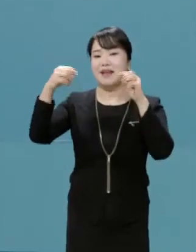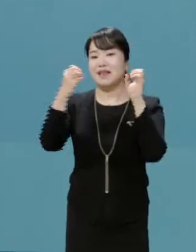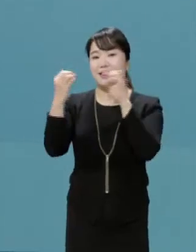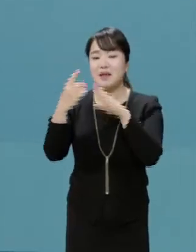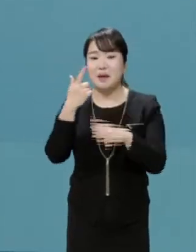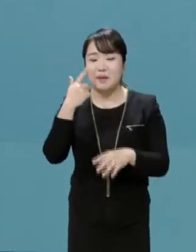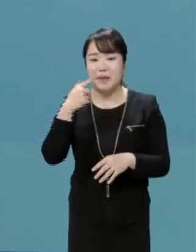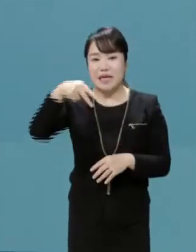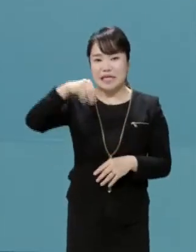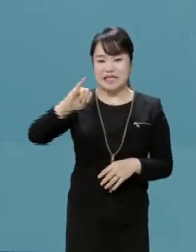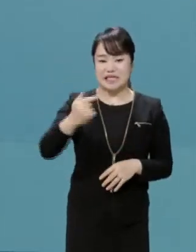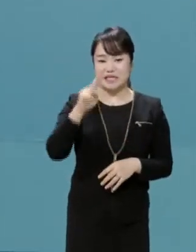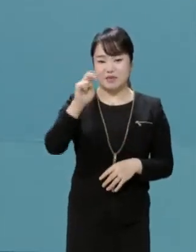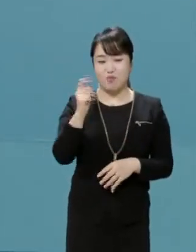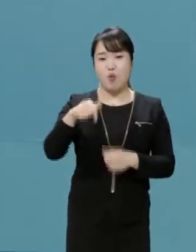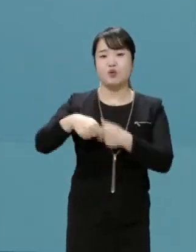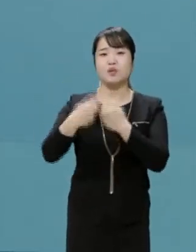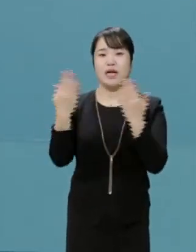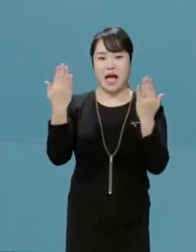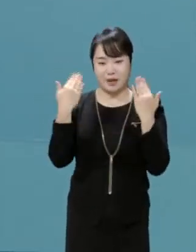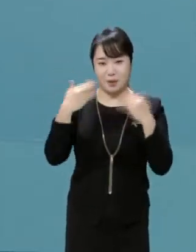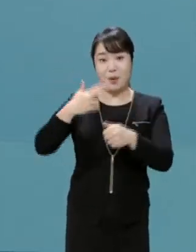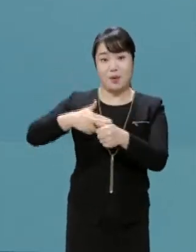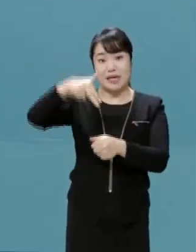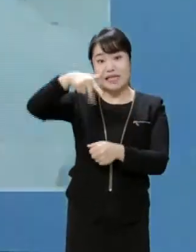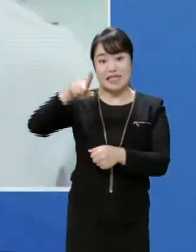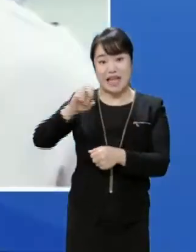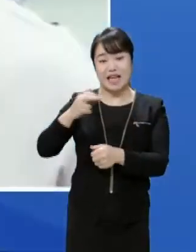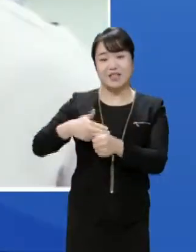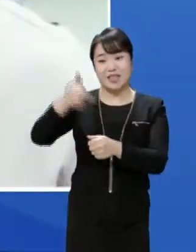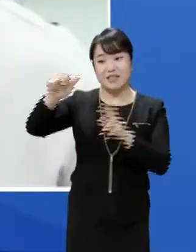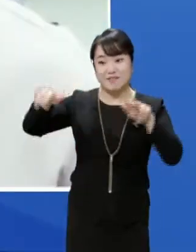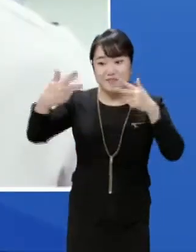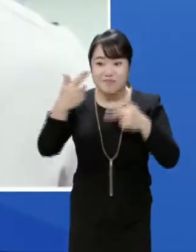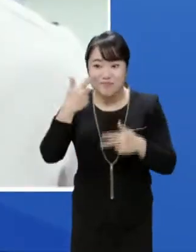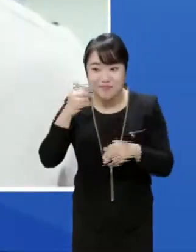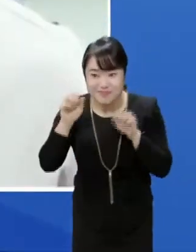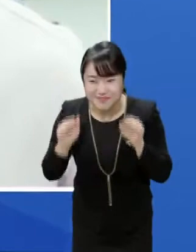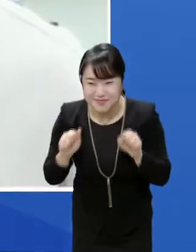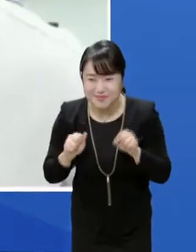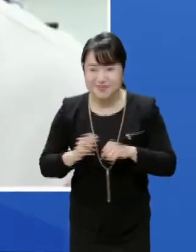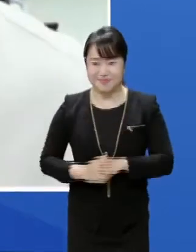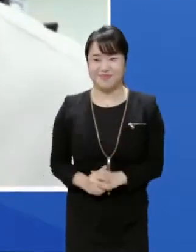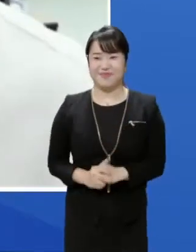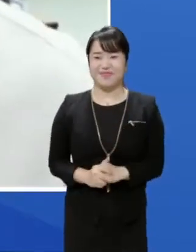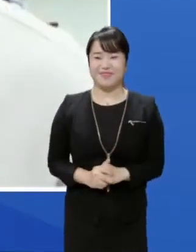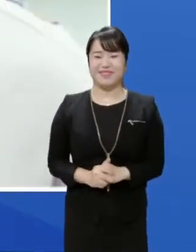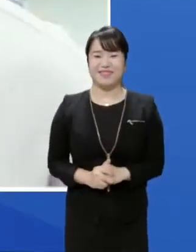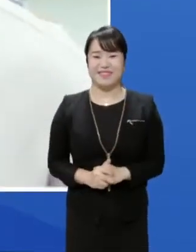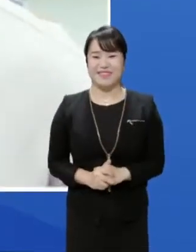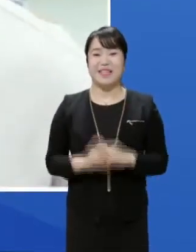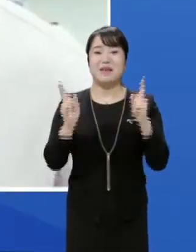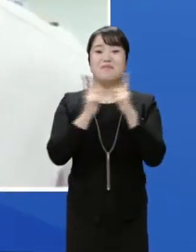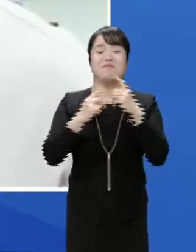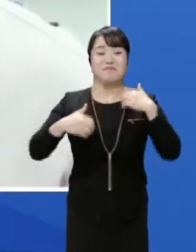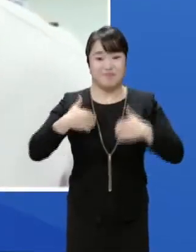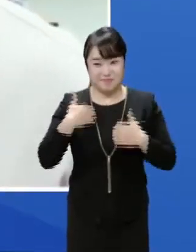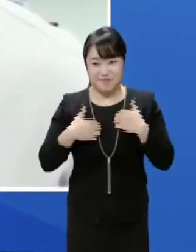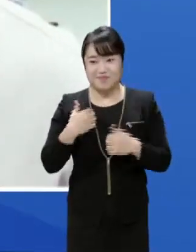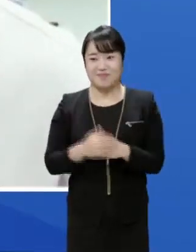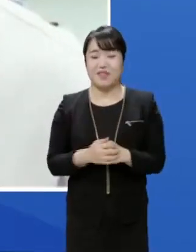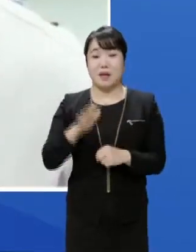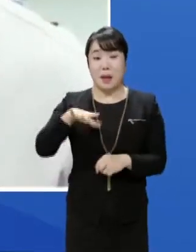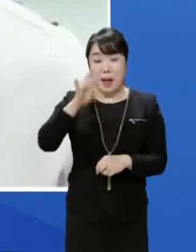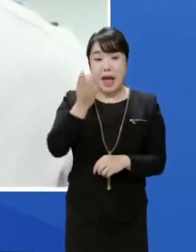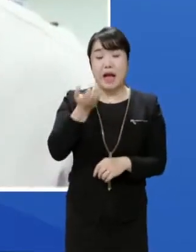연결했습니다. 신목초등학교 장원일 선생님 연결돼 있습니다. 안녕하세요, 선생님. 네, 안녕하세요. 네, 반갑습니다.